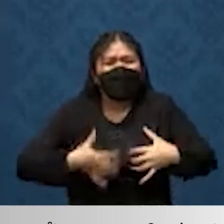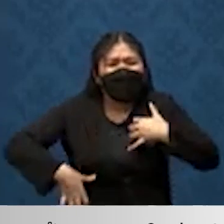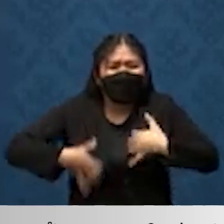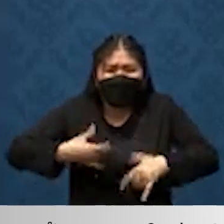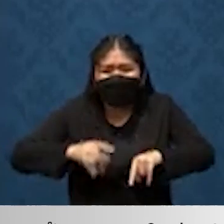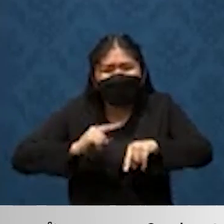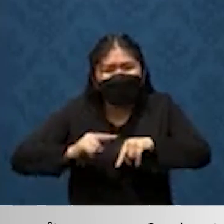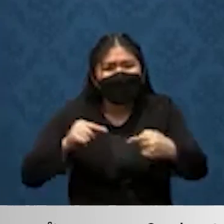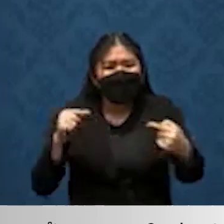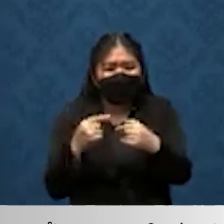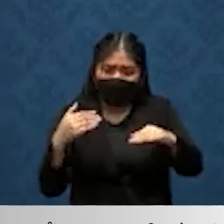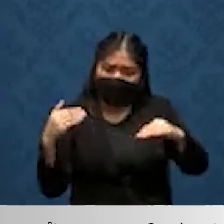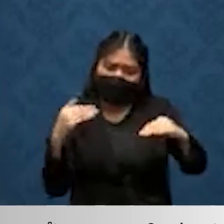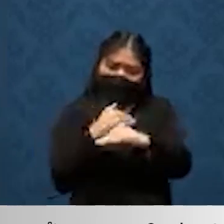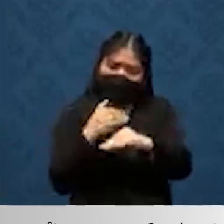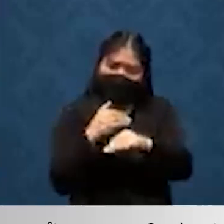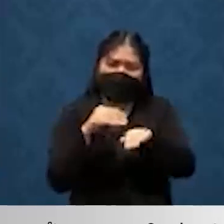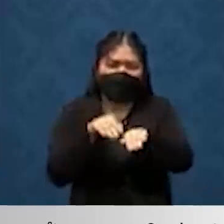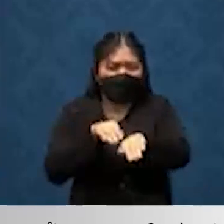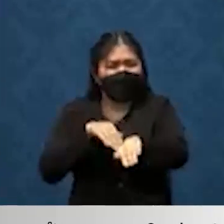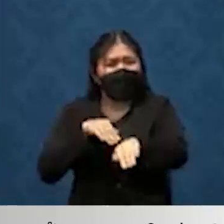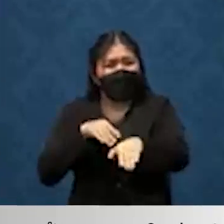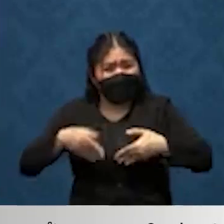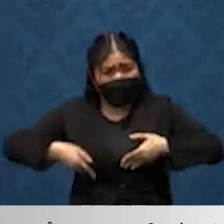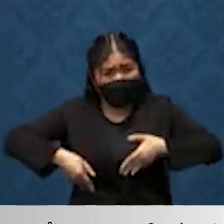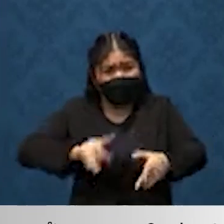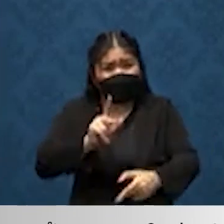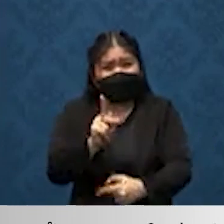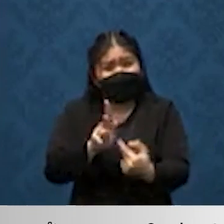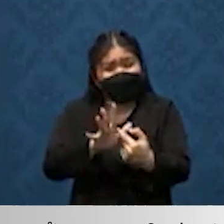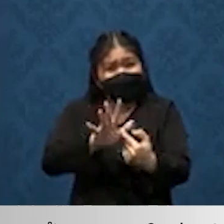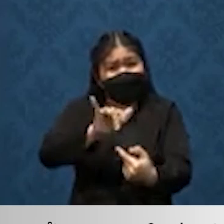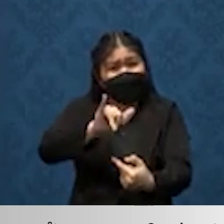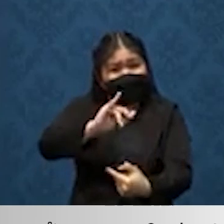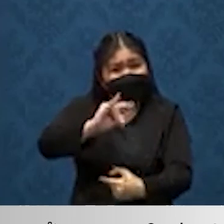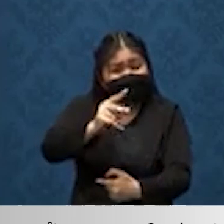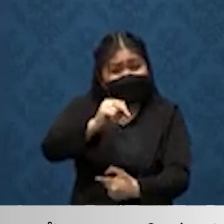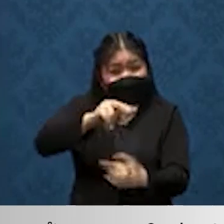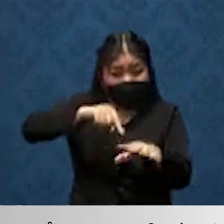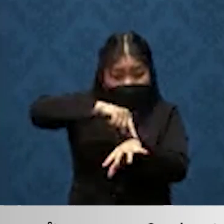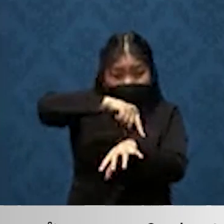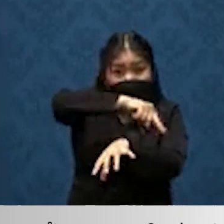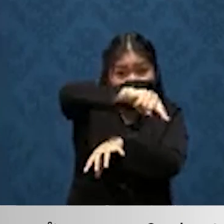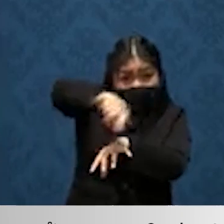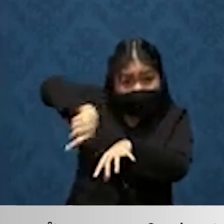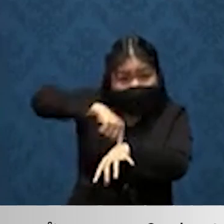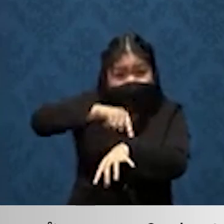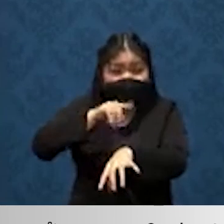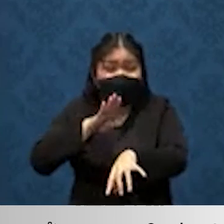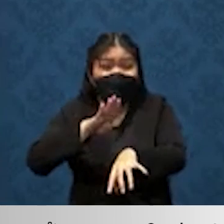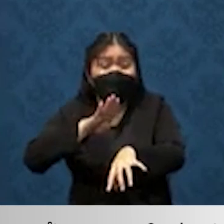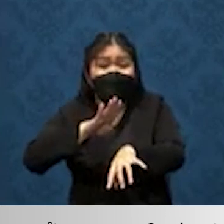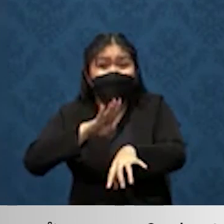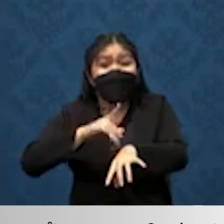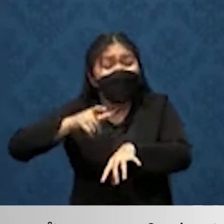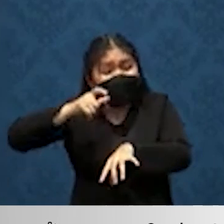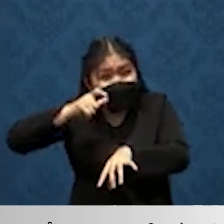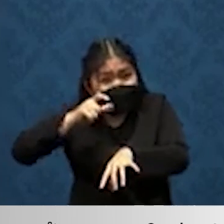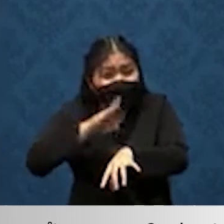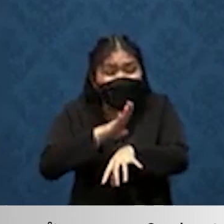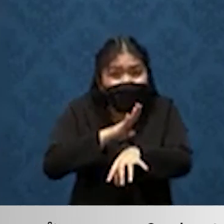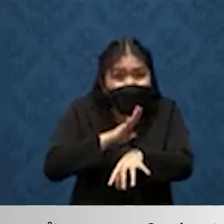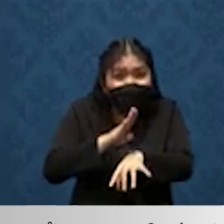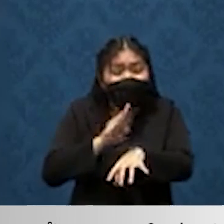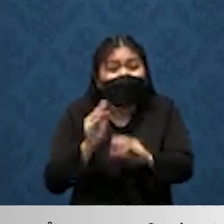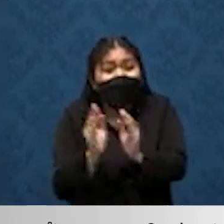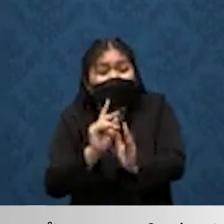ำบากในการสันจรบริเวณถนนการจนาพิเศษ วงแหนตะวัตกบริเวณบางใหญ่ บางบทอง เชื่อ